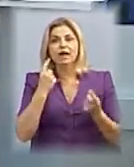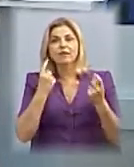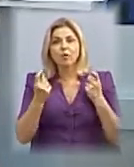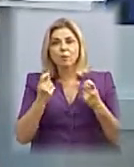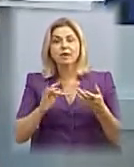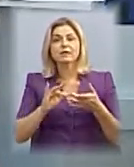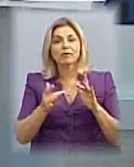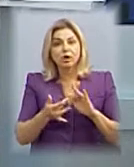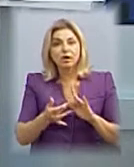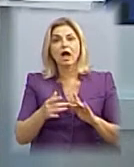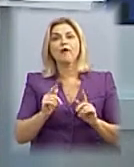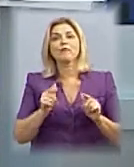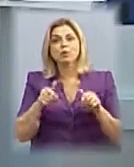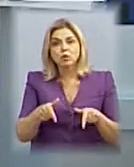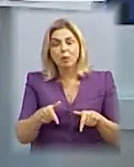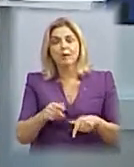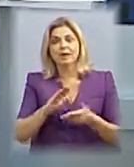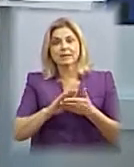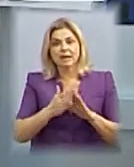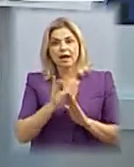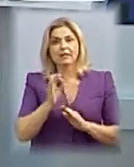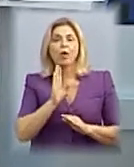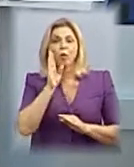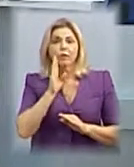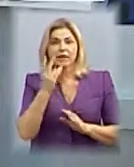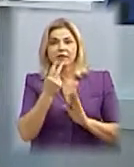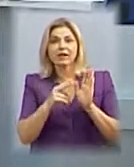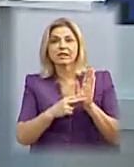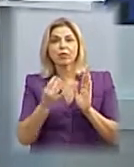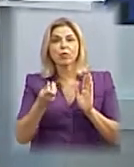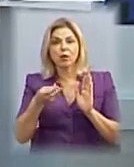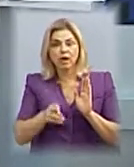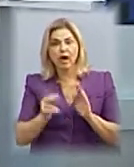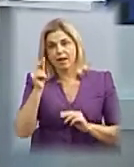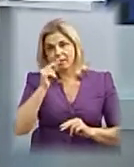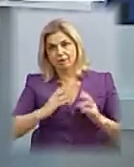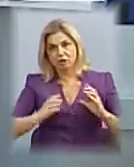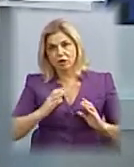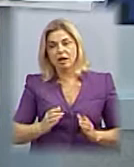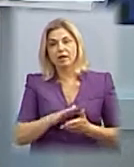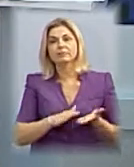системи «Вступ освіта.ua», станом на ранок 27 липня до навчальних закладів подано